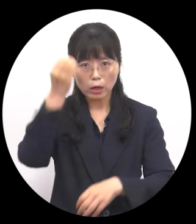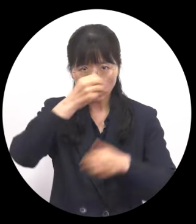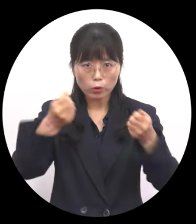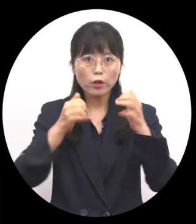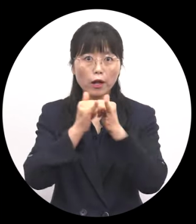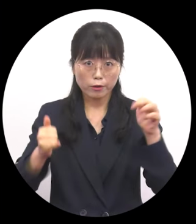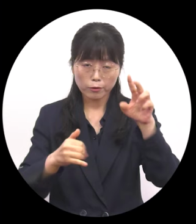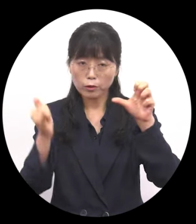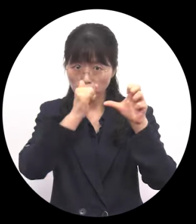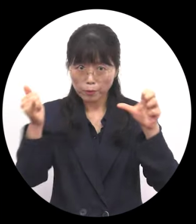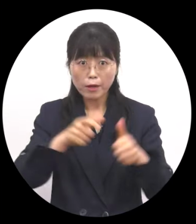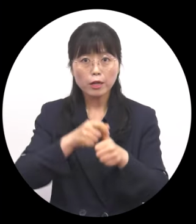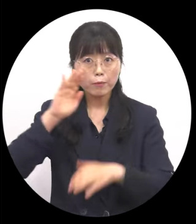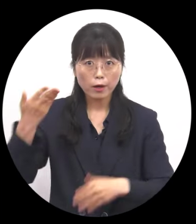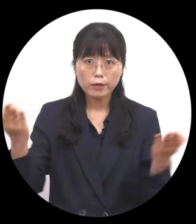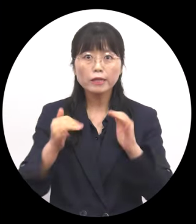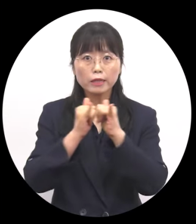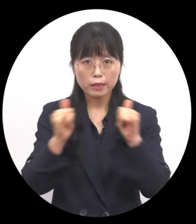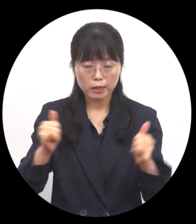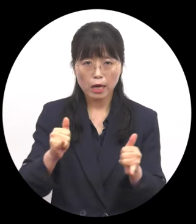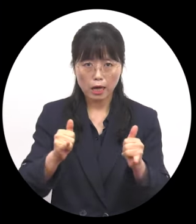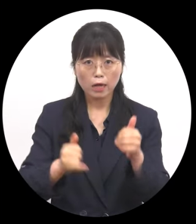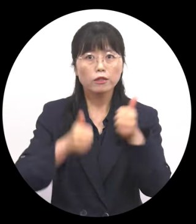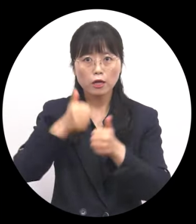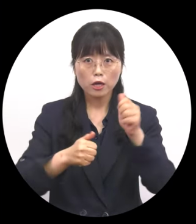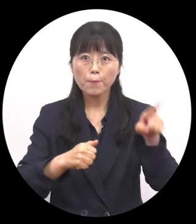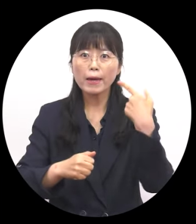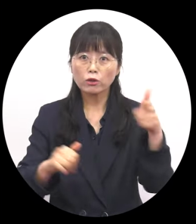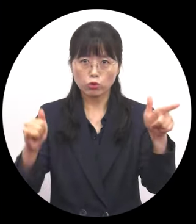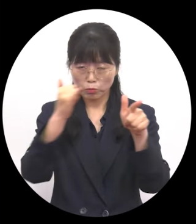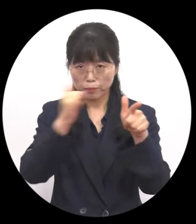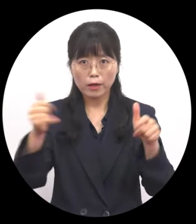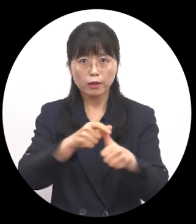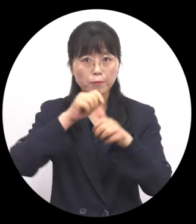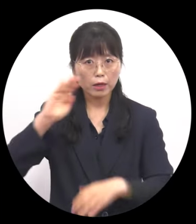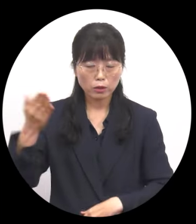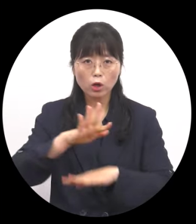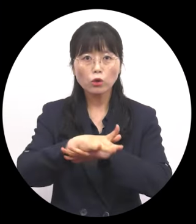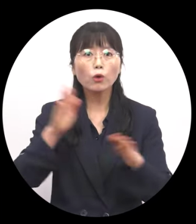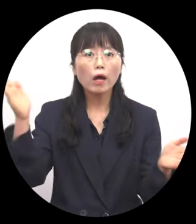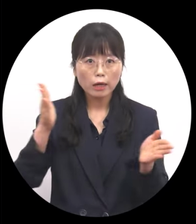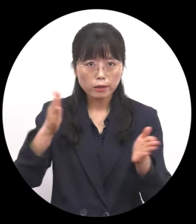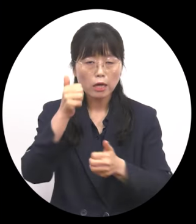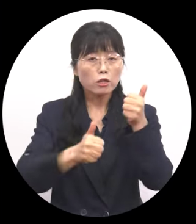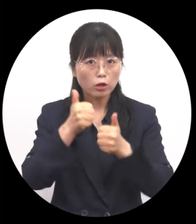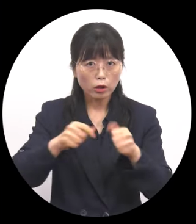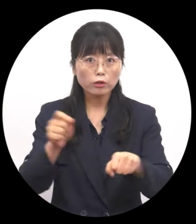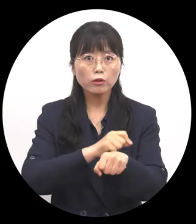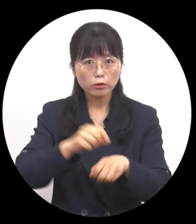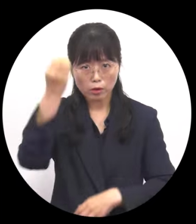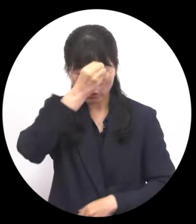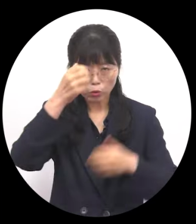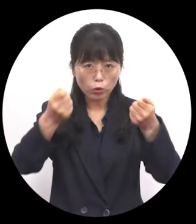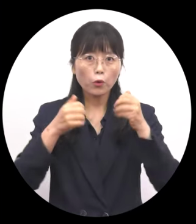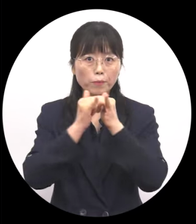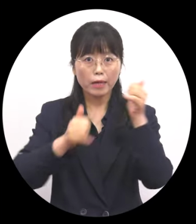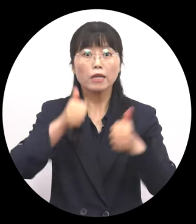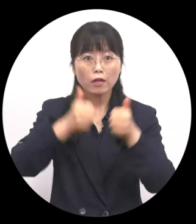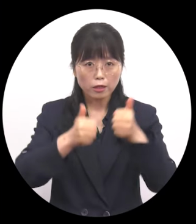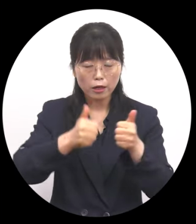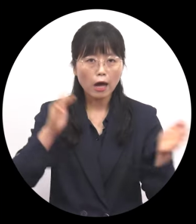25명 선발하고 재직자 전형은 106명 선발합니다. 농어촌 학생 전형과 특성화고교 졸업자